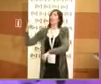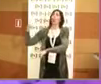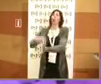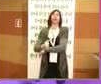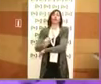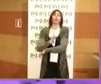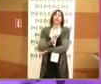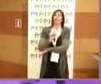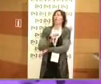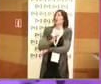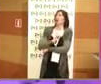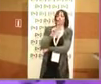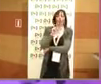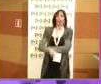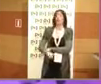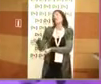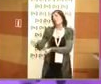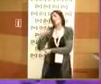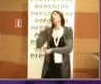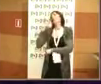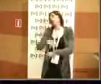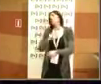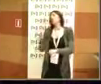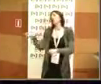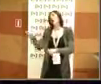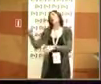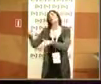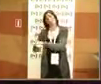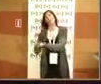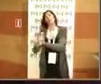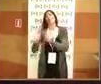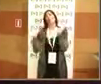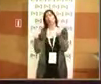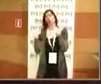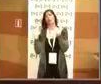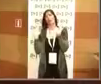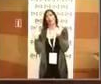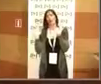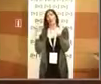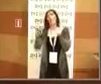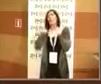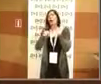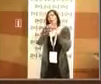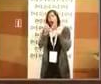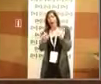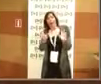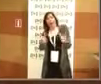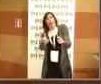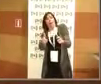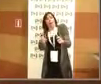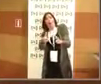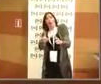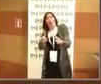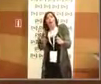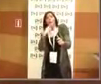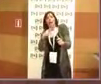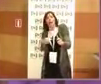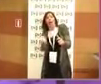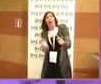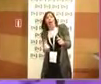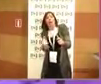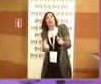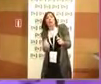fiducia sull'Italia. Questa è la verità che vogliono nascondere. La tenaglia però è fatta di aspettative e